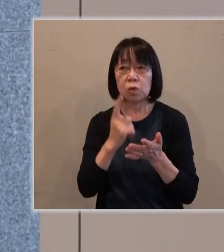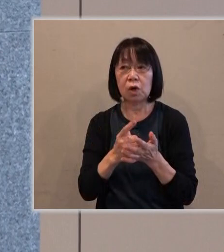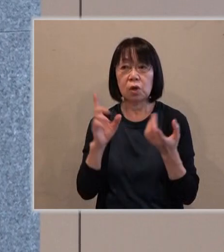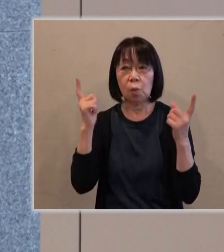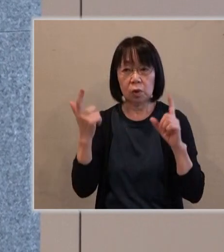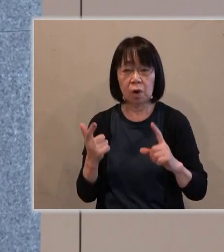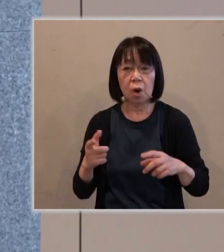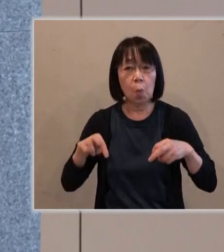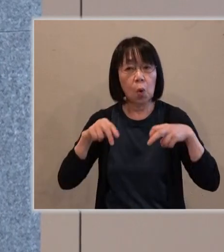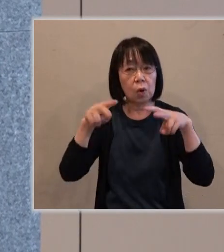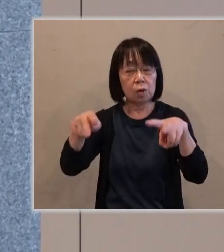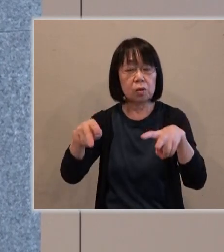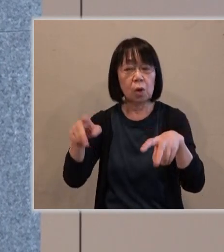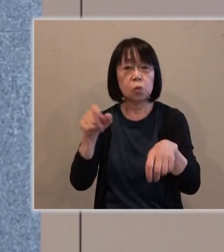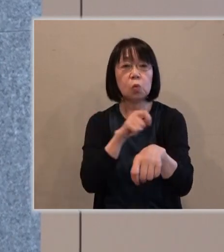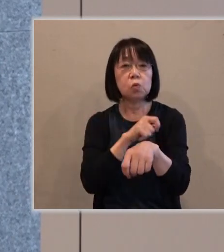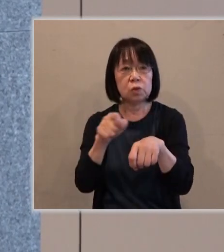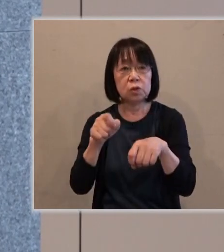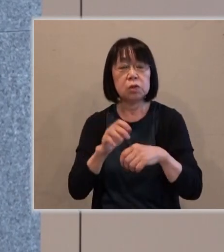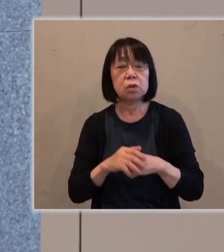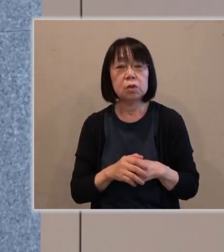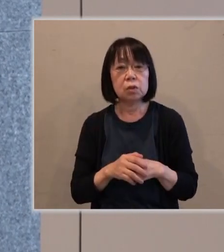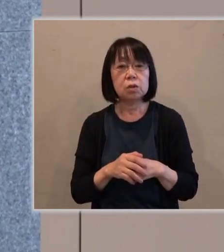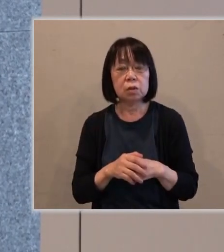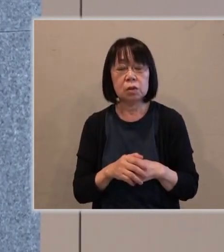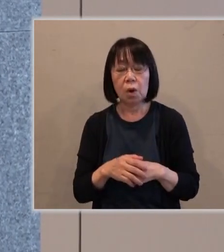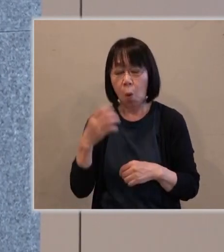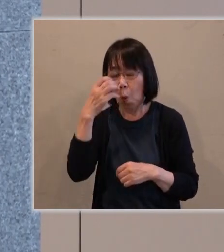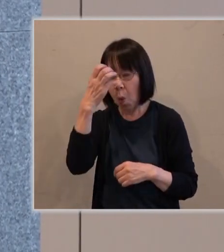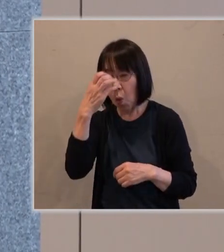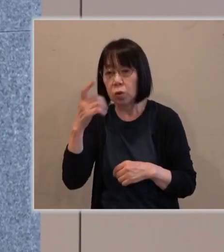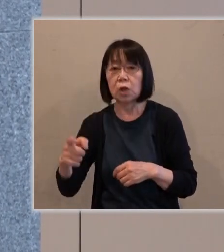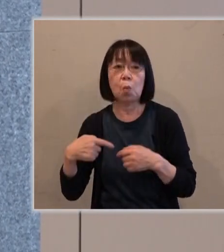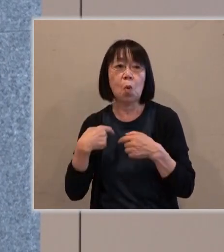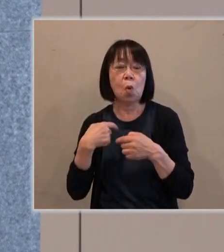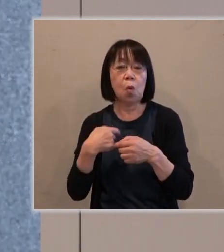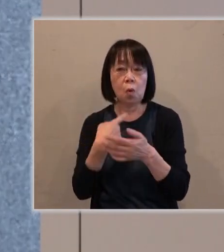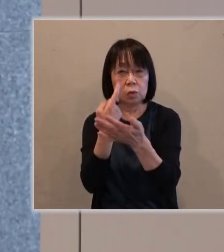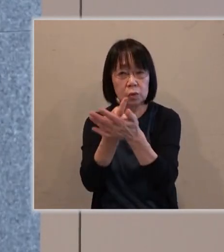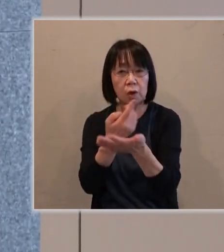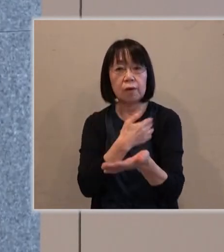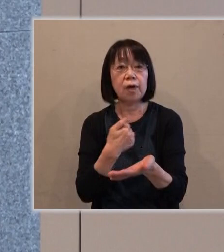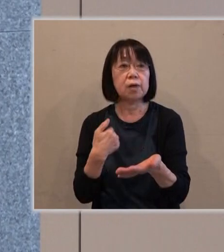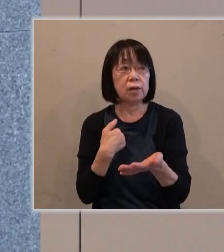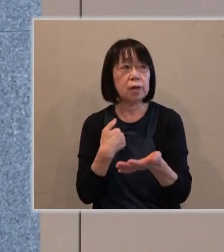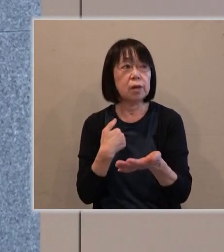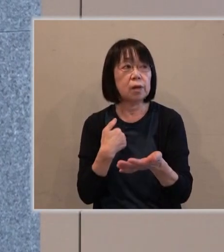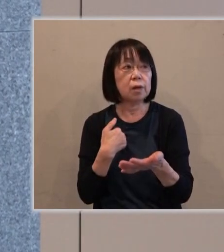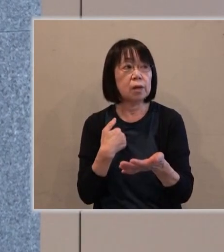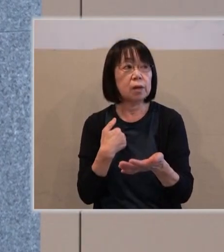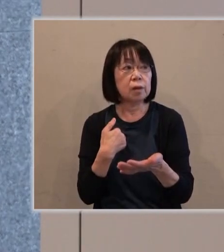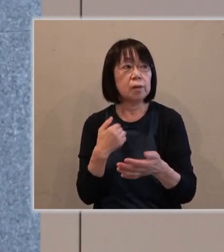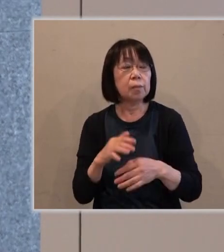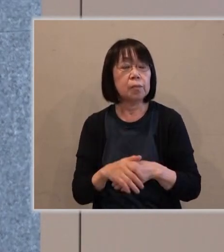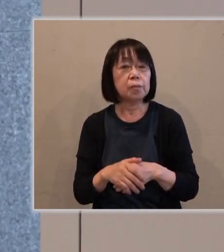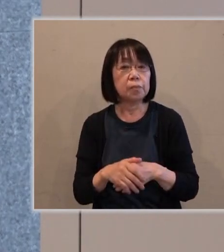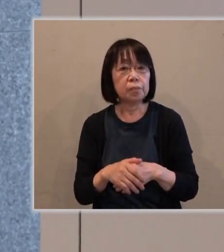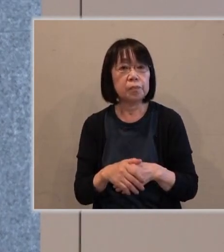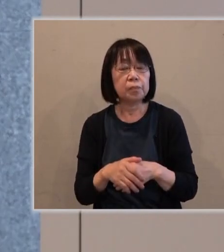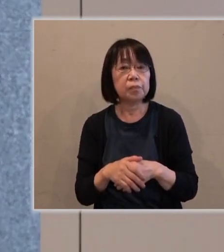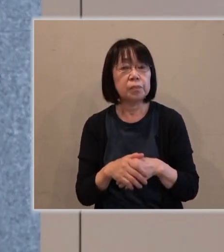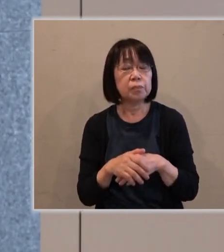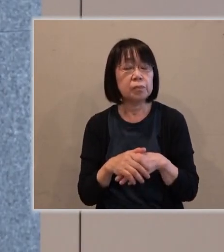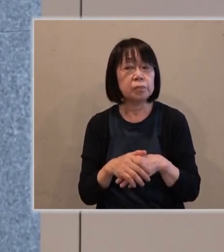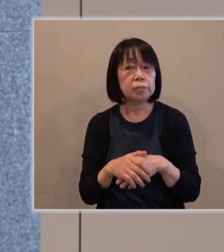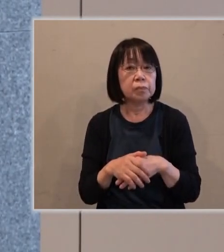ティアは特に下は本当ローザンヌの時は高校生も参加ができて、多分札幌東京の時は大学生以上